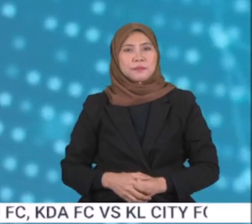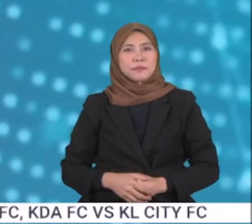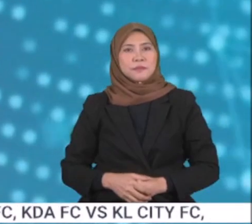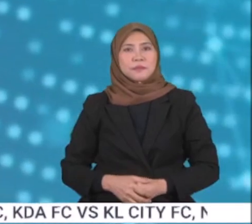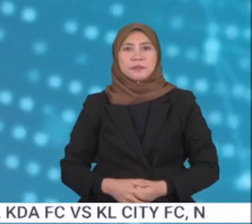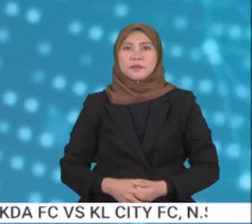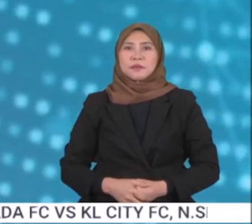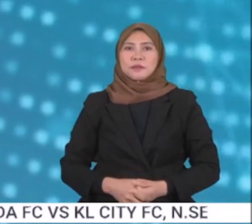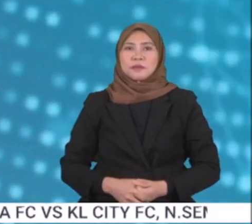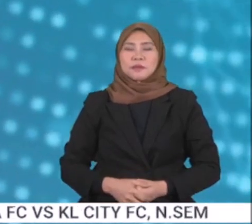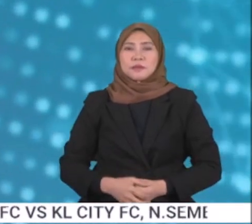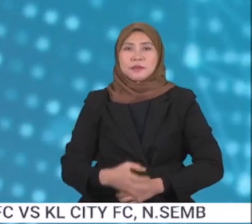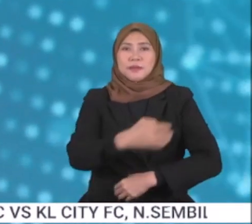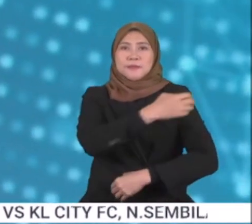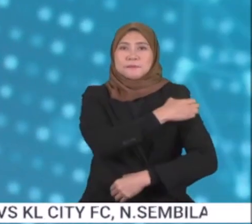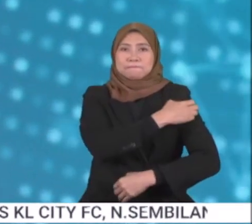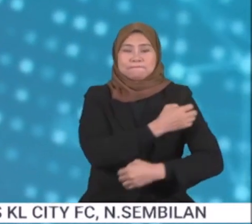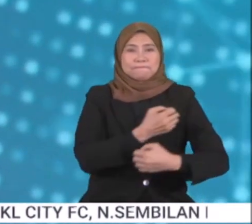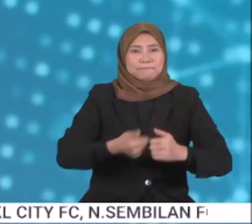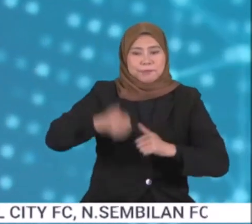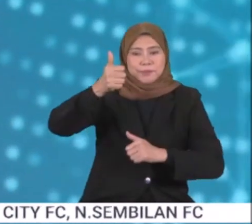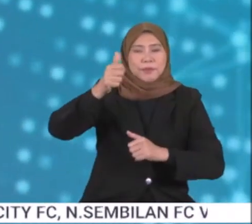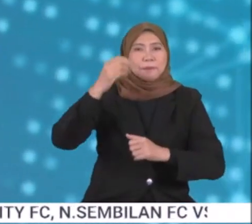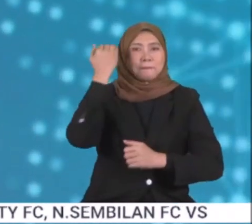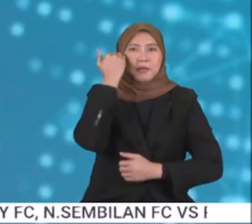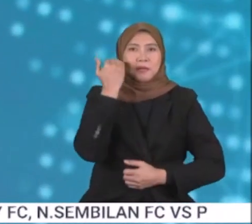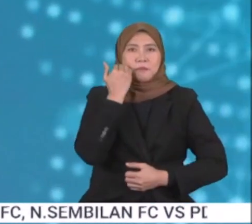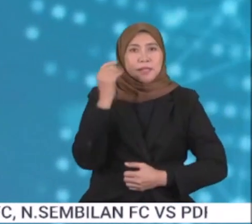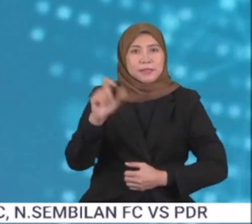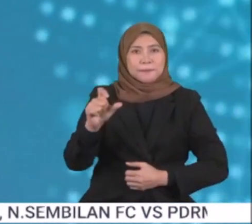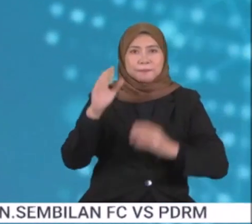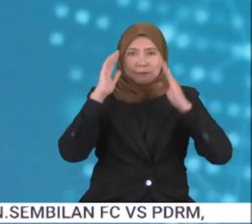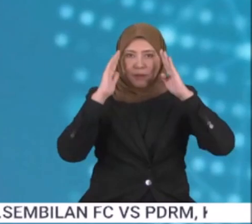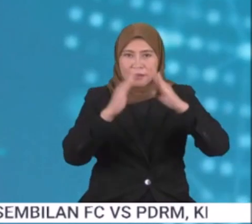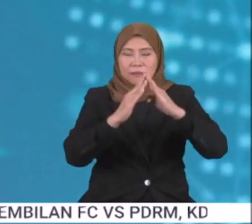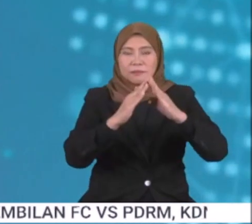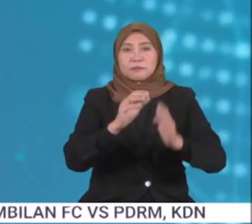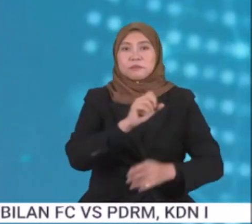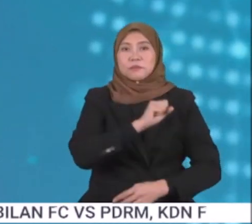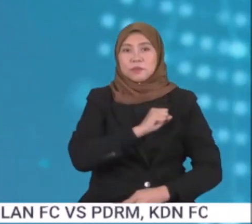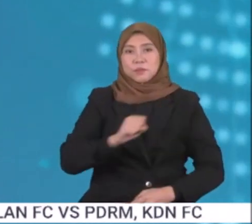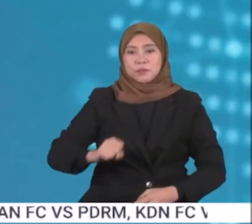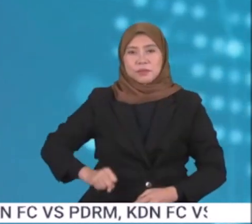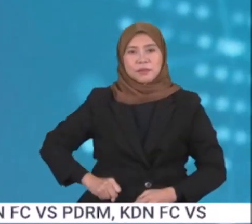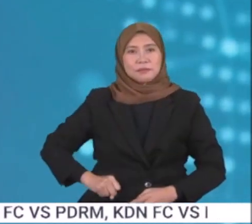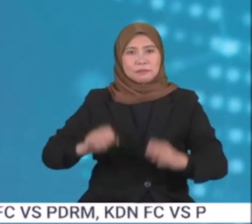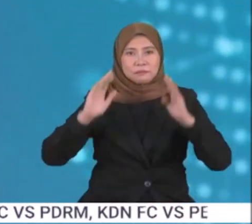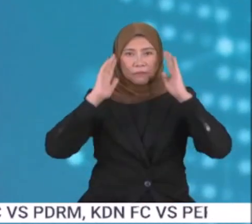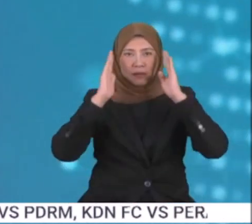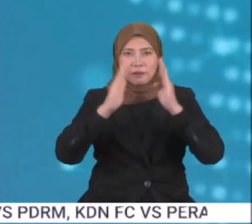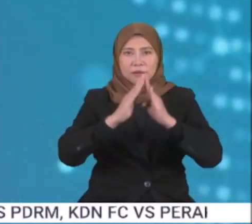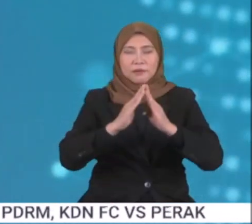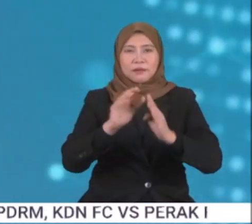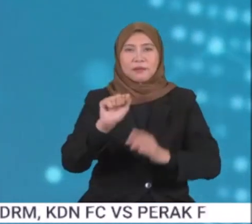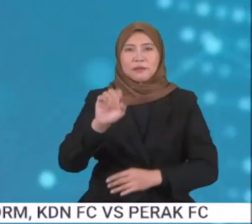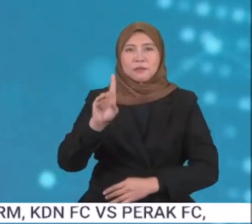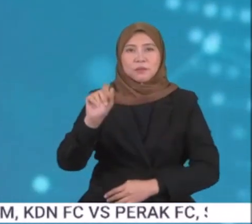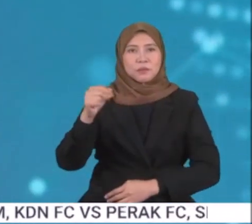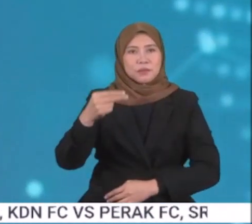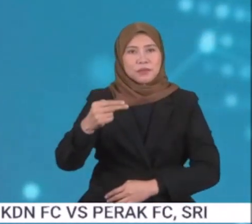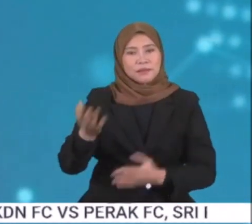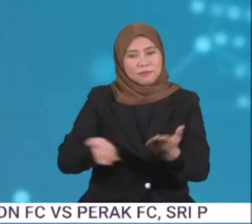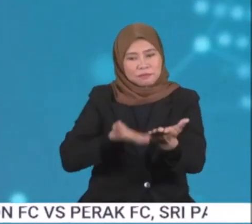1987 bagi memperkasa mahkamah Syariah di Pahang sulanah alsultan Abdullah riatuddin al-mustafa Bilal